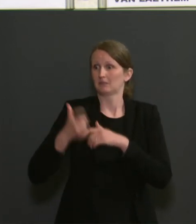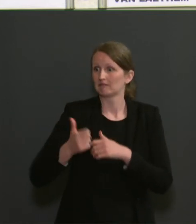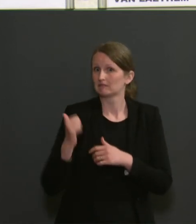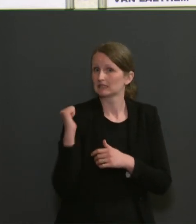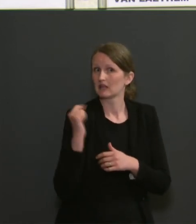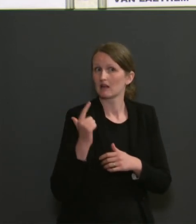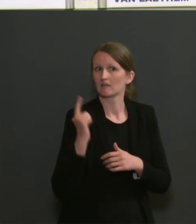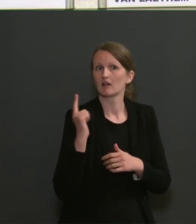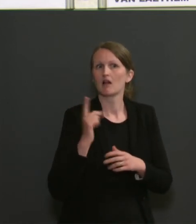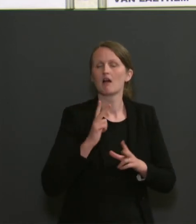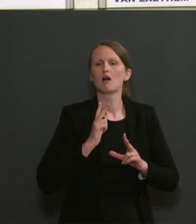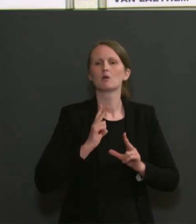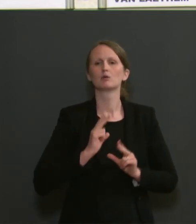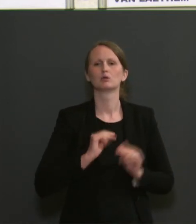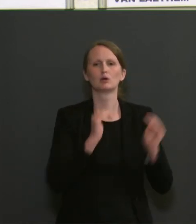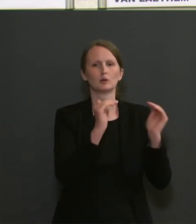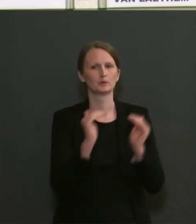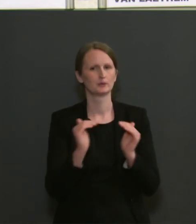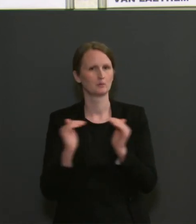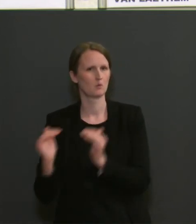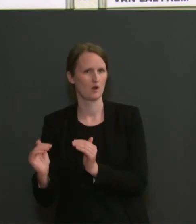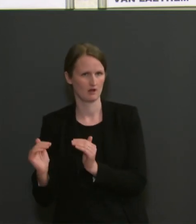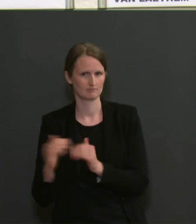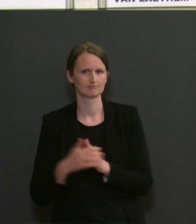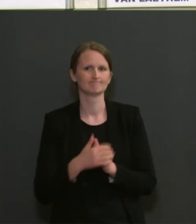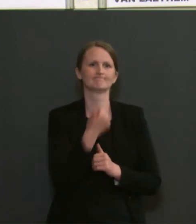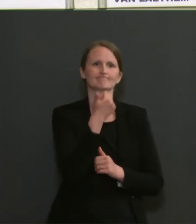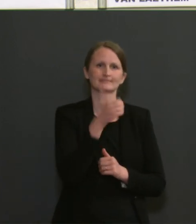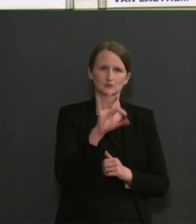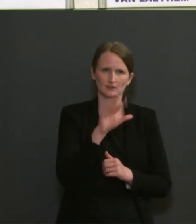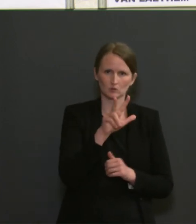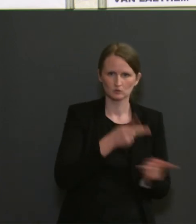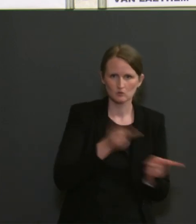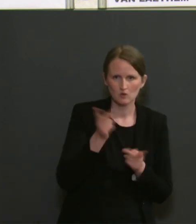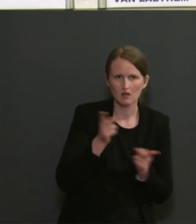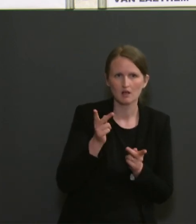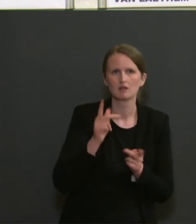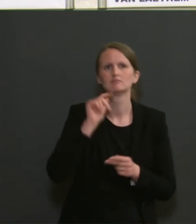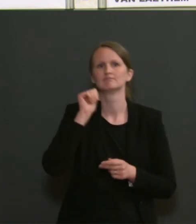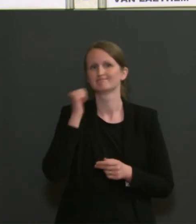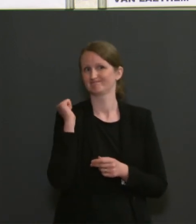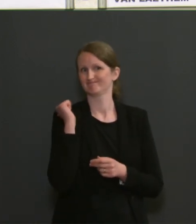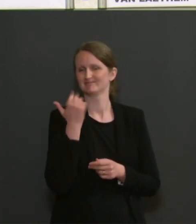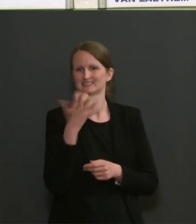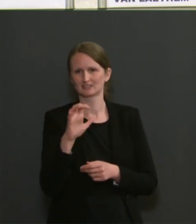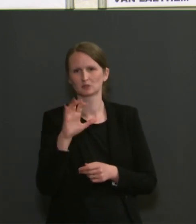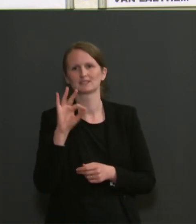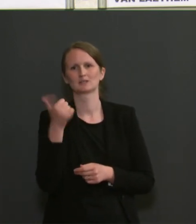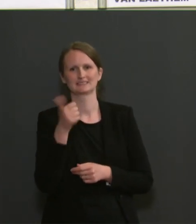avec respectivement 653 et 556 nouvelles admissions.